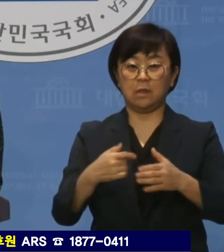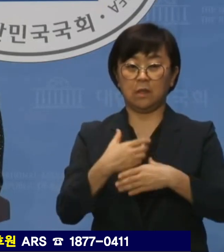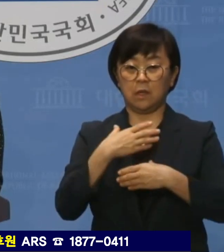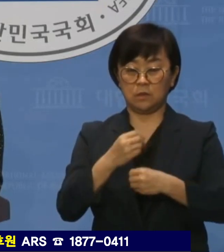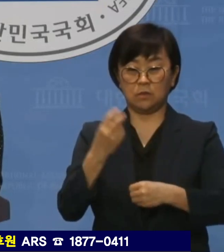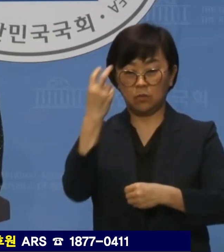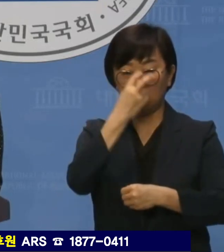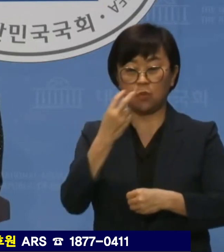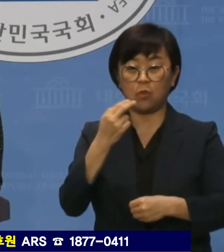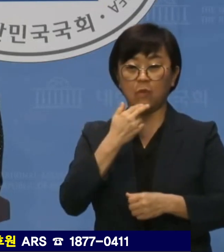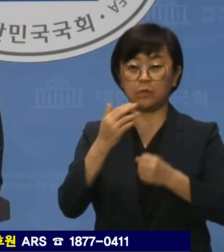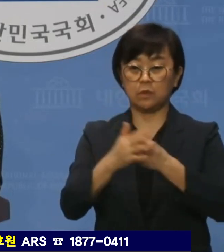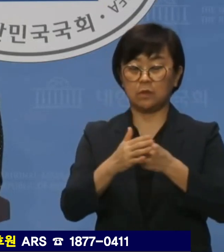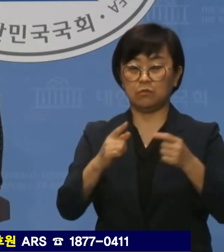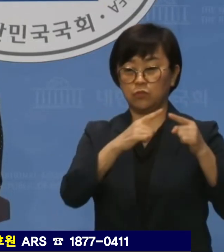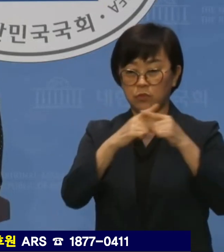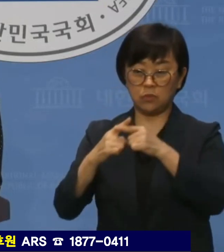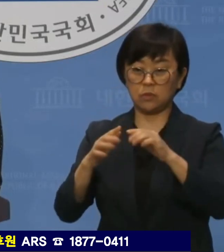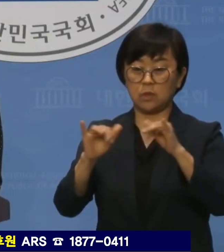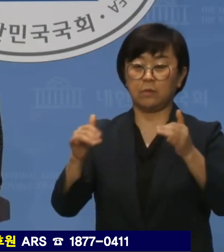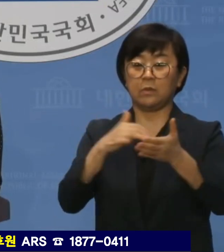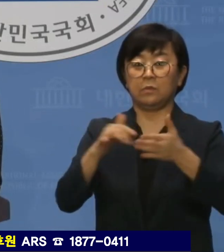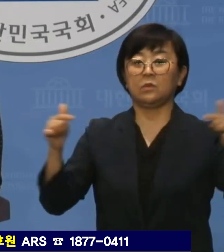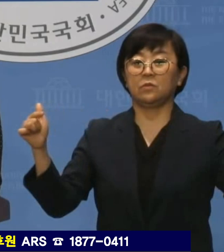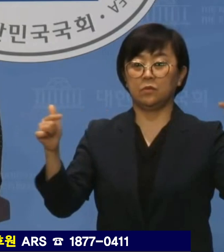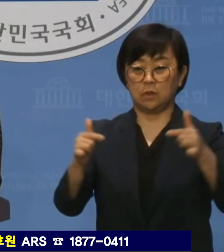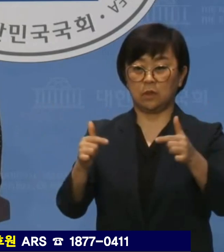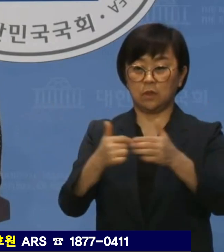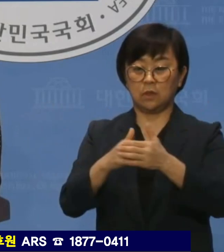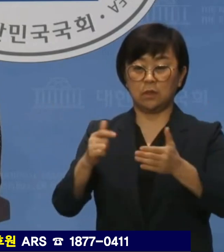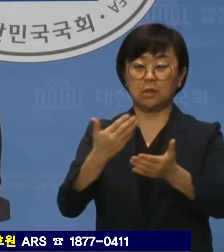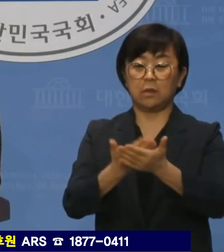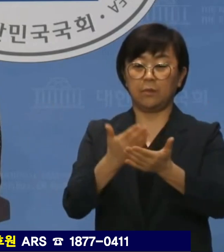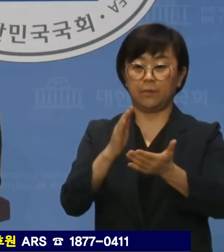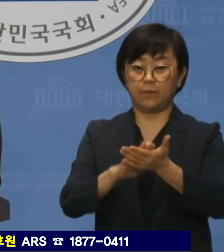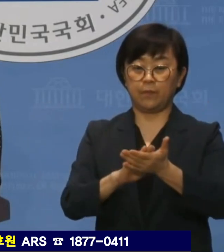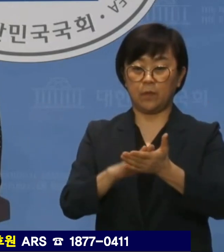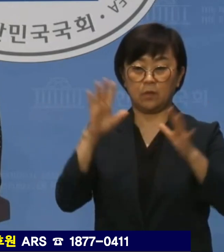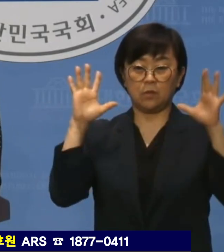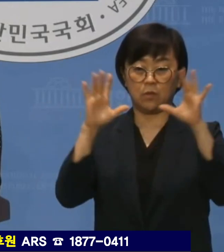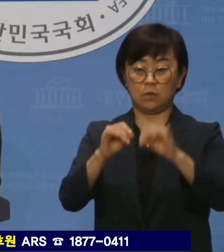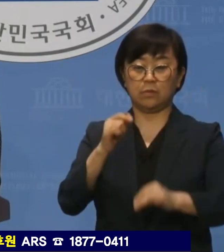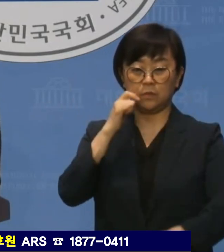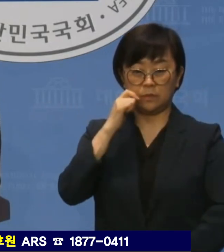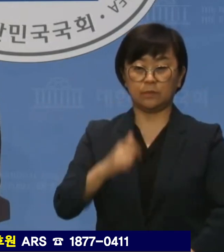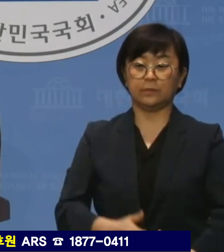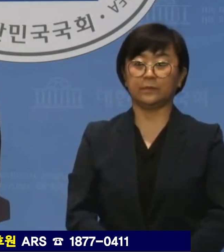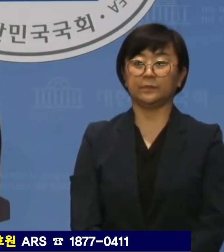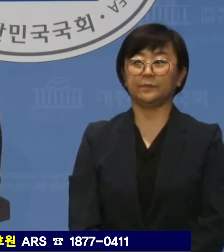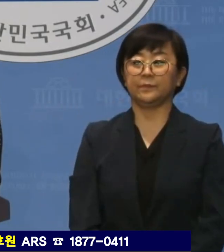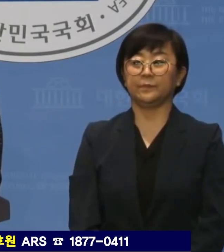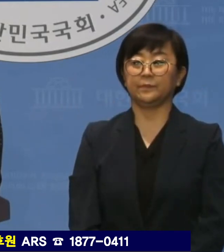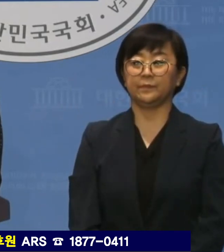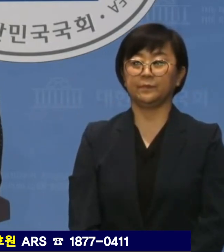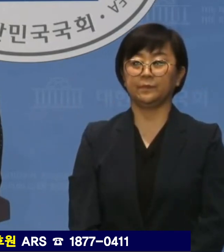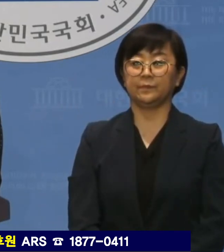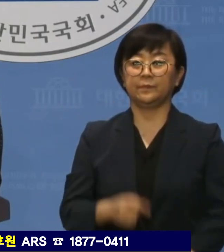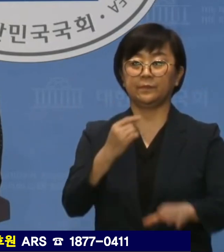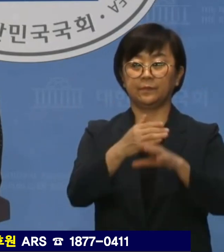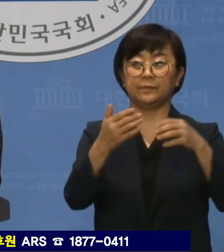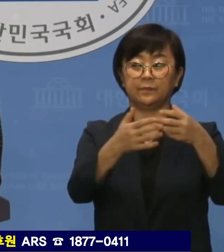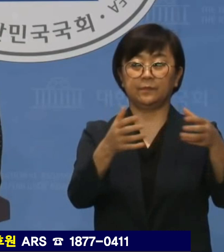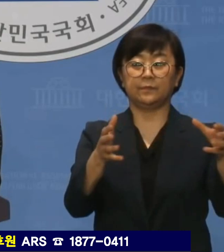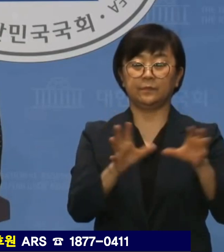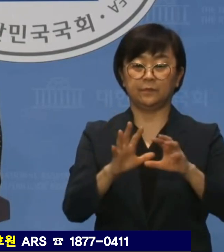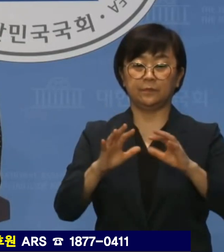없이 무작정 인력만 줄이겠다는 졸속 개편에 동의할 수 없습니다.